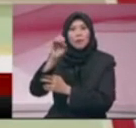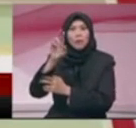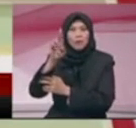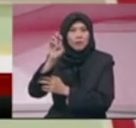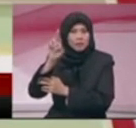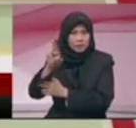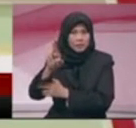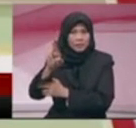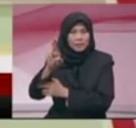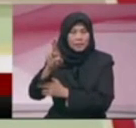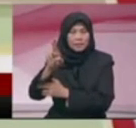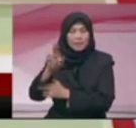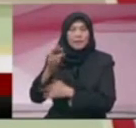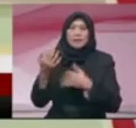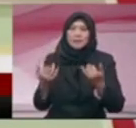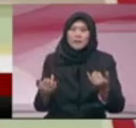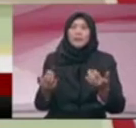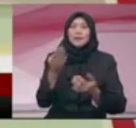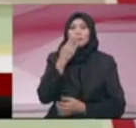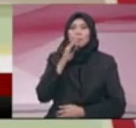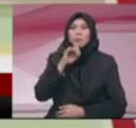Jadi alhamdulillah,